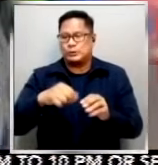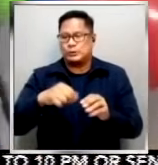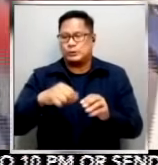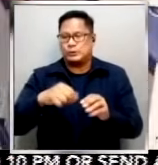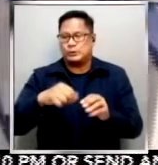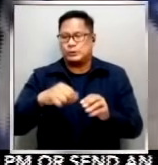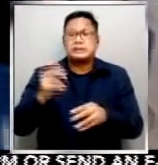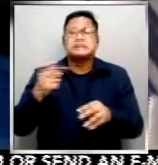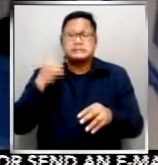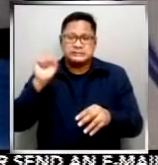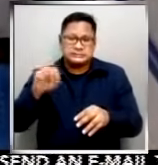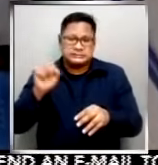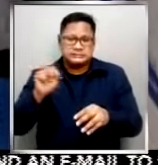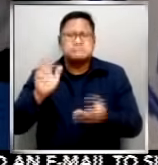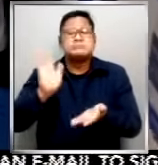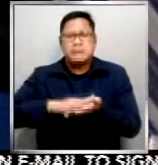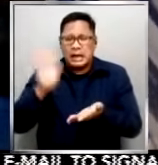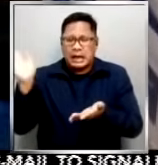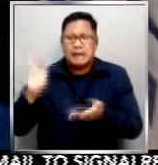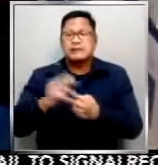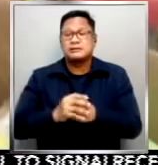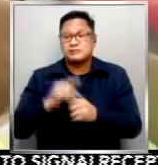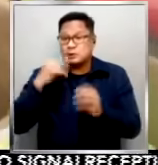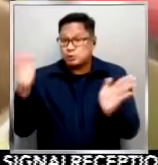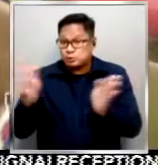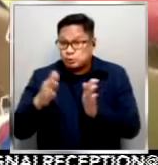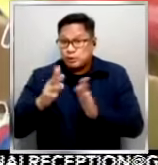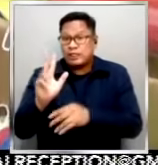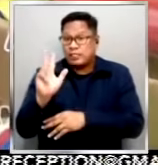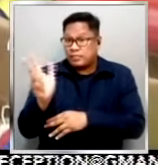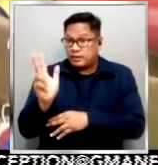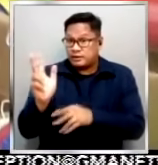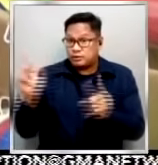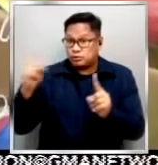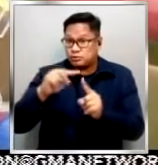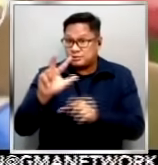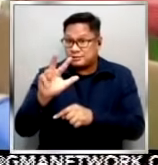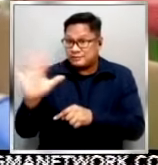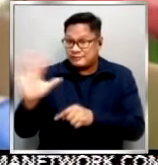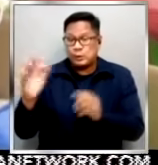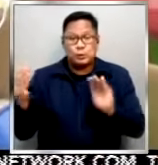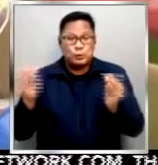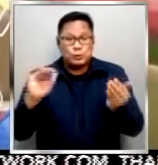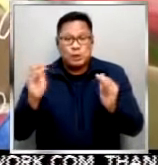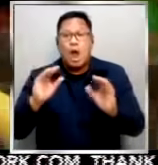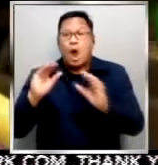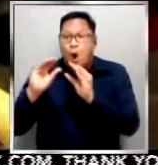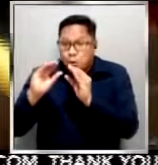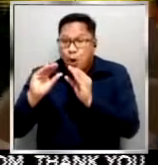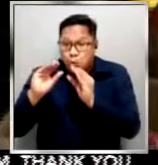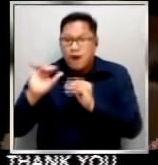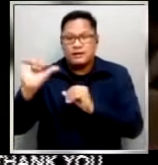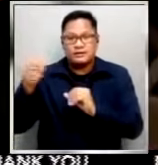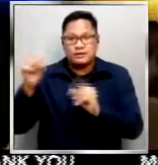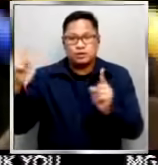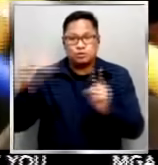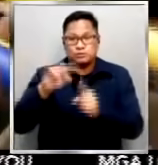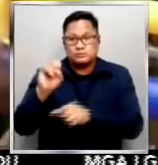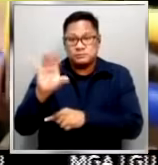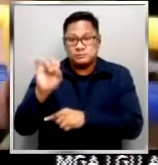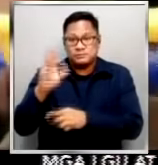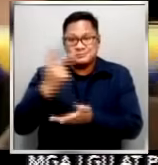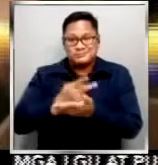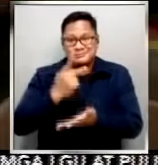torotot. Ang maliit, 30 hanggang 35 pesos. Kumpara sa hinihipan na 10 pesos hanggang 15 pesos lang. Ang mas malaking